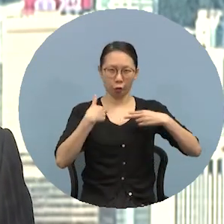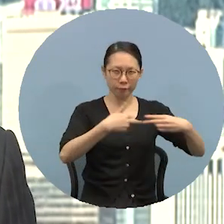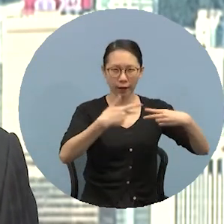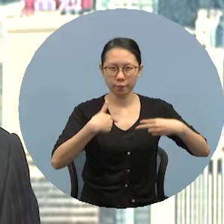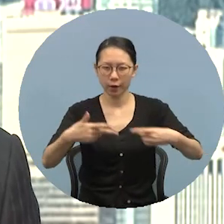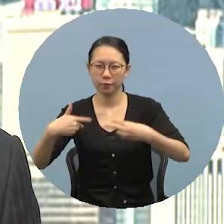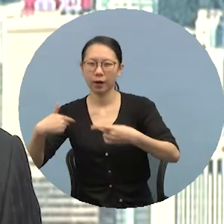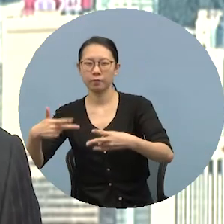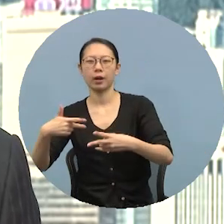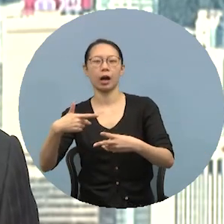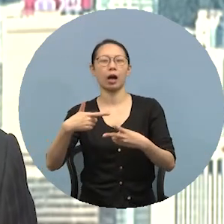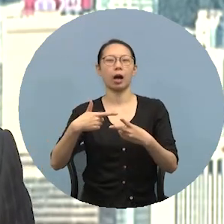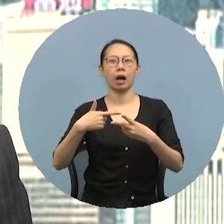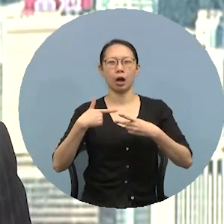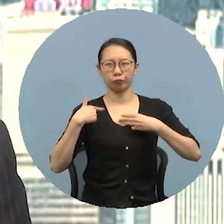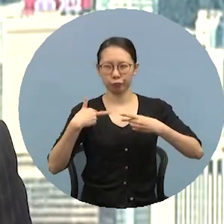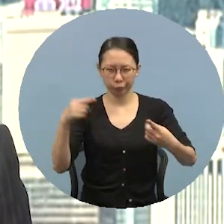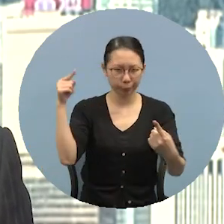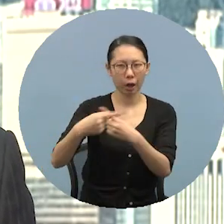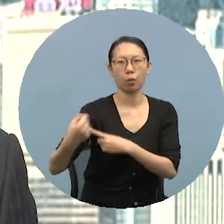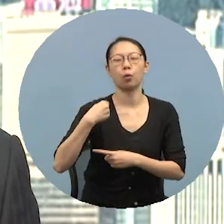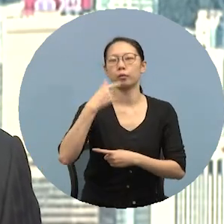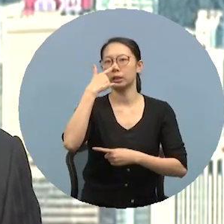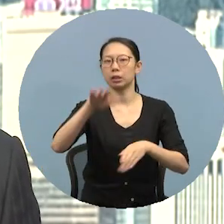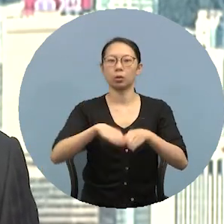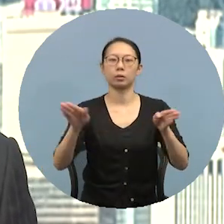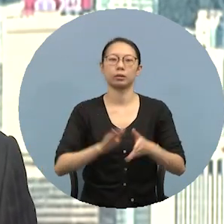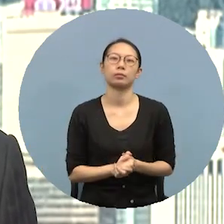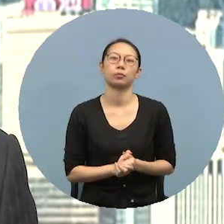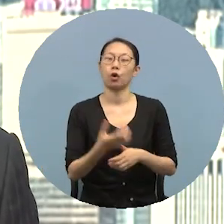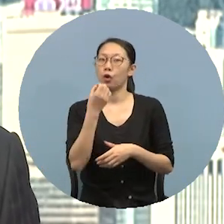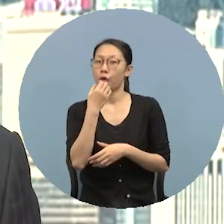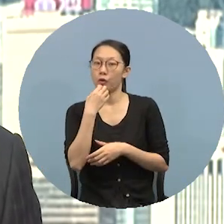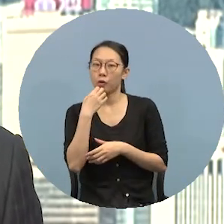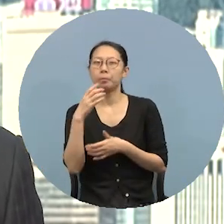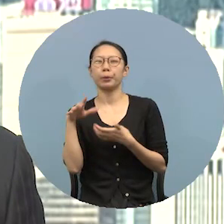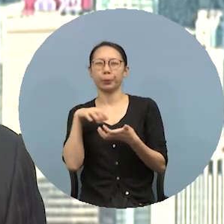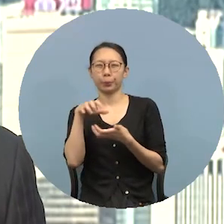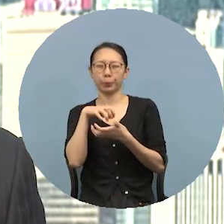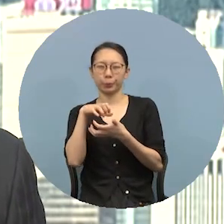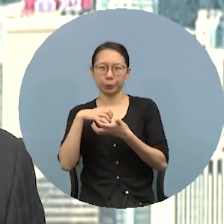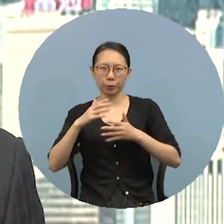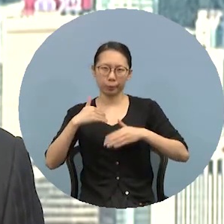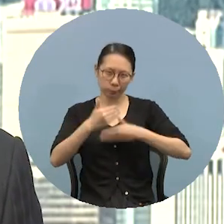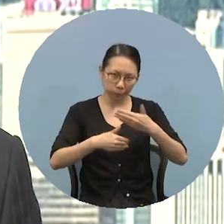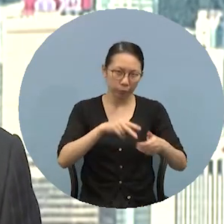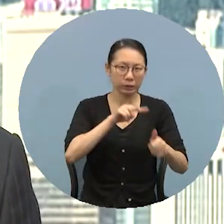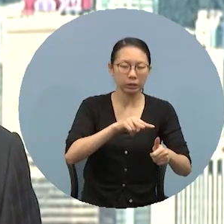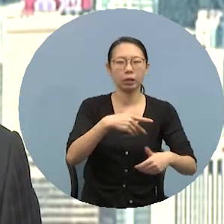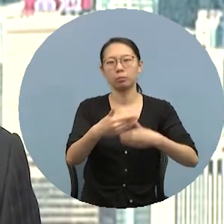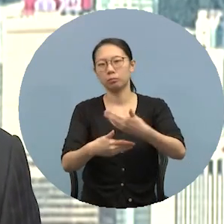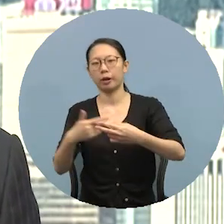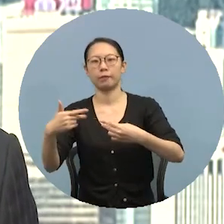化強國的新征程，香港進入由亂到治，走向由治及興